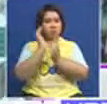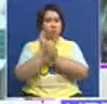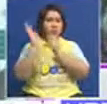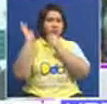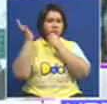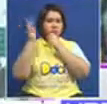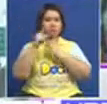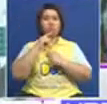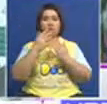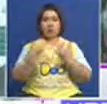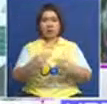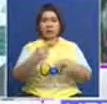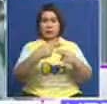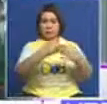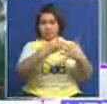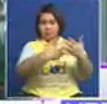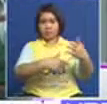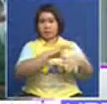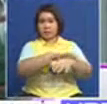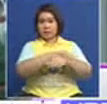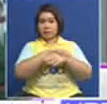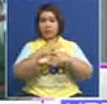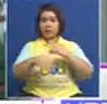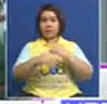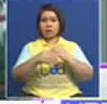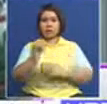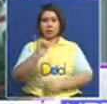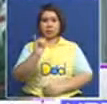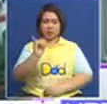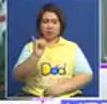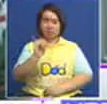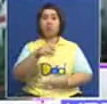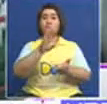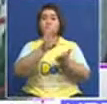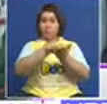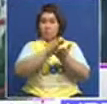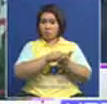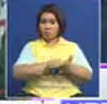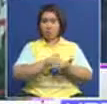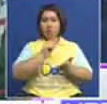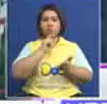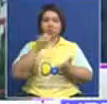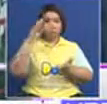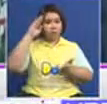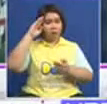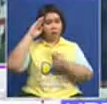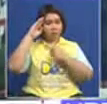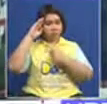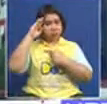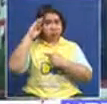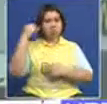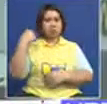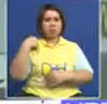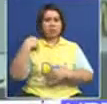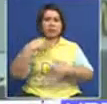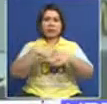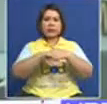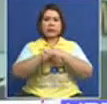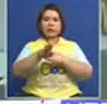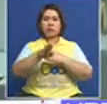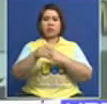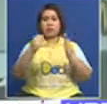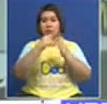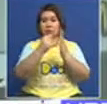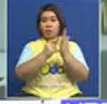ายังไม่มีการออกหมายจับใครเพิ่มส่วนเอกสารและข้อมูลที่ระบุว่านายทหารคนดังกล่าวหนีออกนอกประเทศทางจังหวั